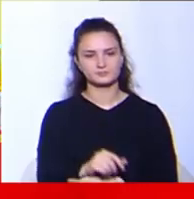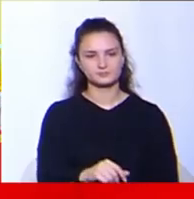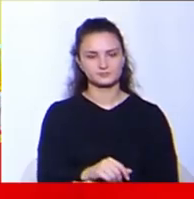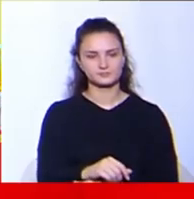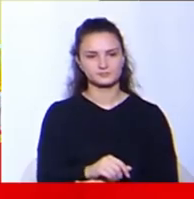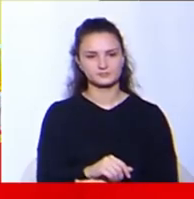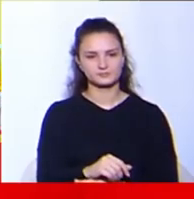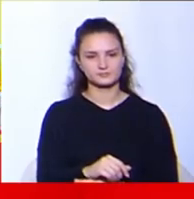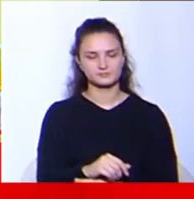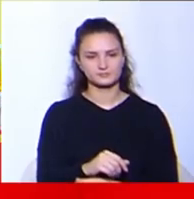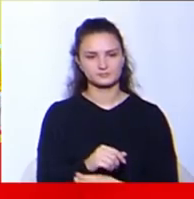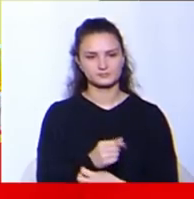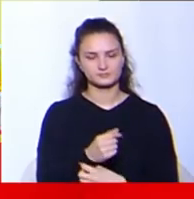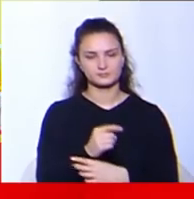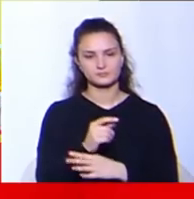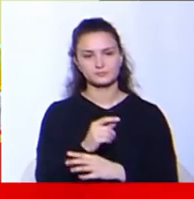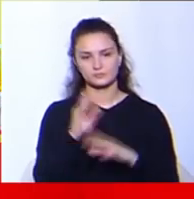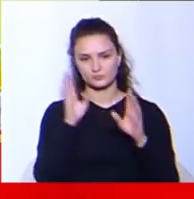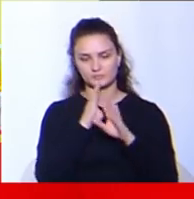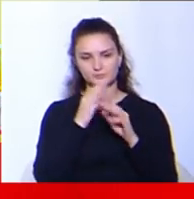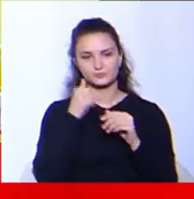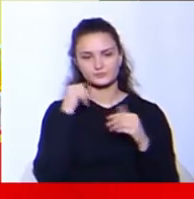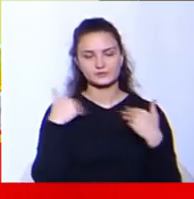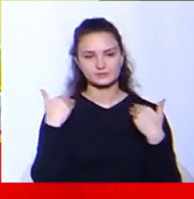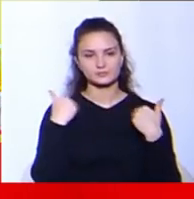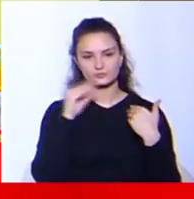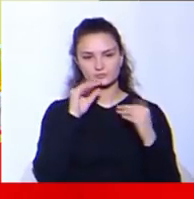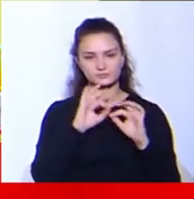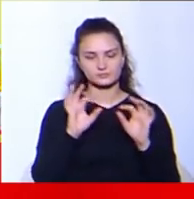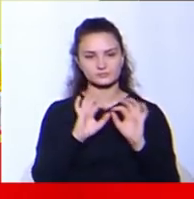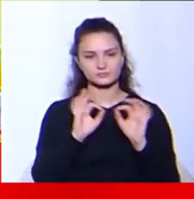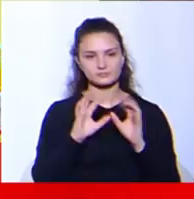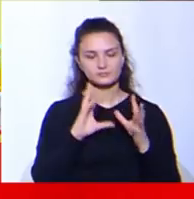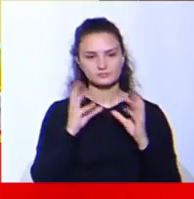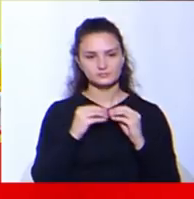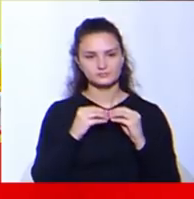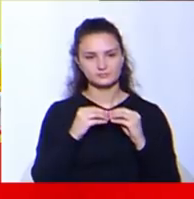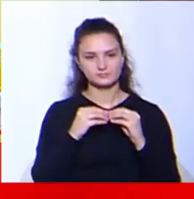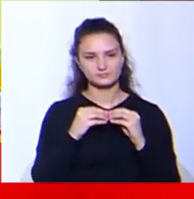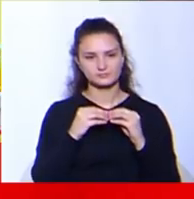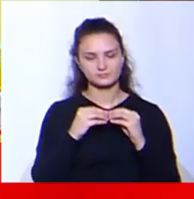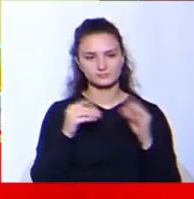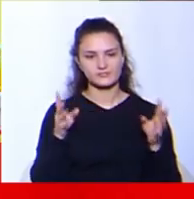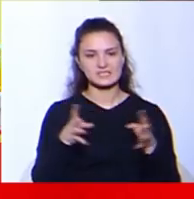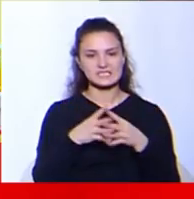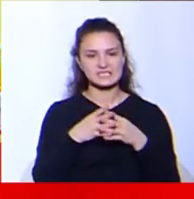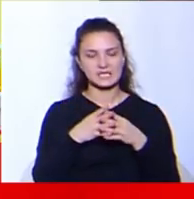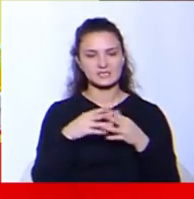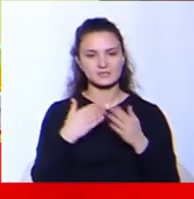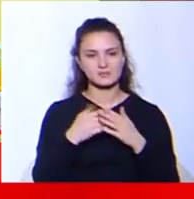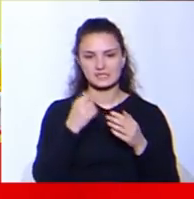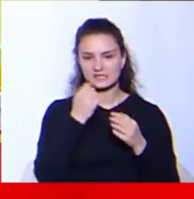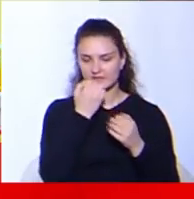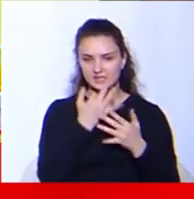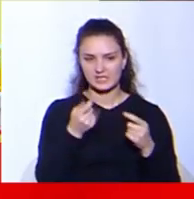რომ ბუნებრივი ნივთიერებებისაგან განსხვავებით აი გუშინ ვიტამინებზე როდესაც საუბრობდი სინთეზური გზით მიღებული ესა თუ ის